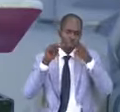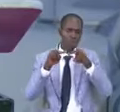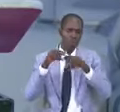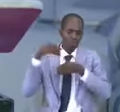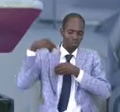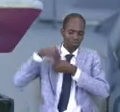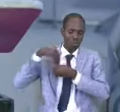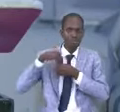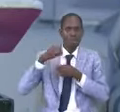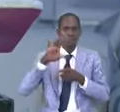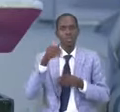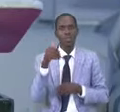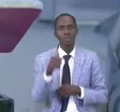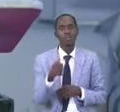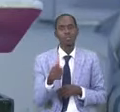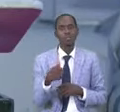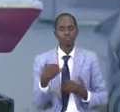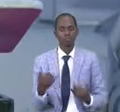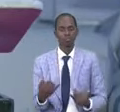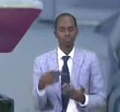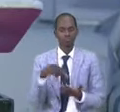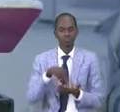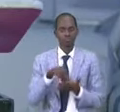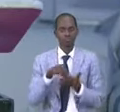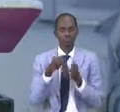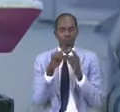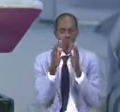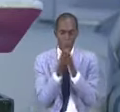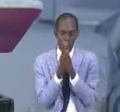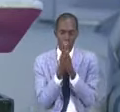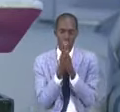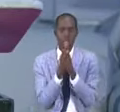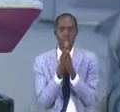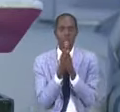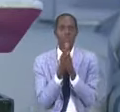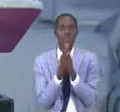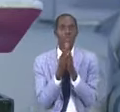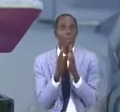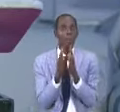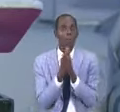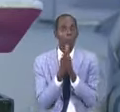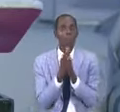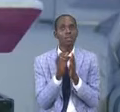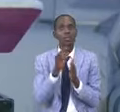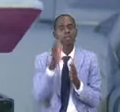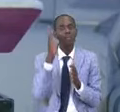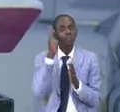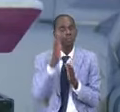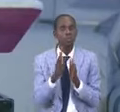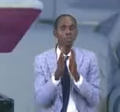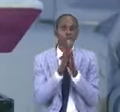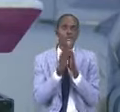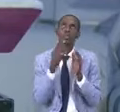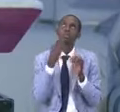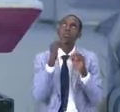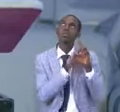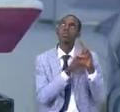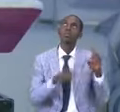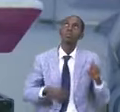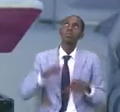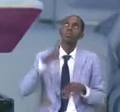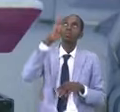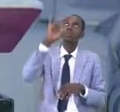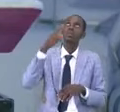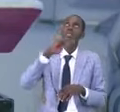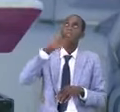disent perdront de voir ne pas te lever et prier en ce moment et tu vas dire au Seigneur par la grâce de Dieu je vais regarder